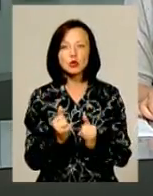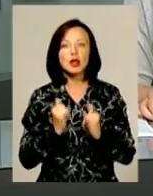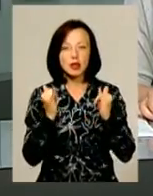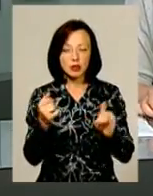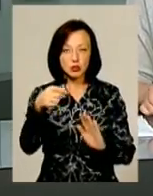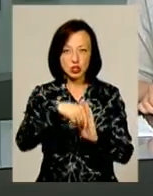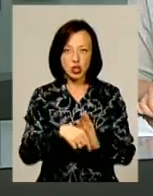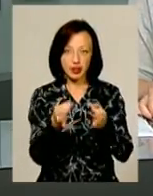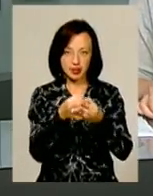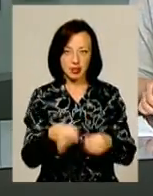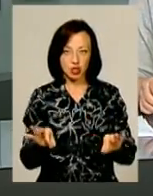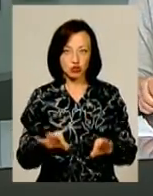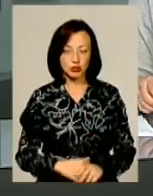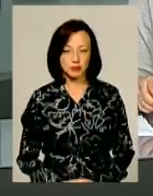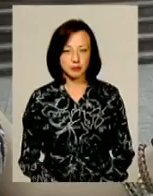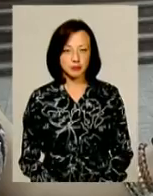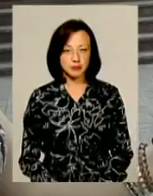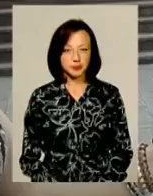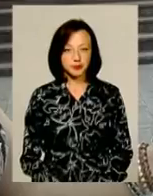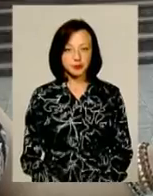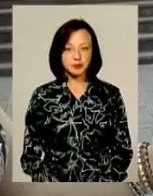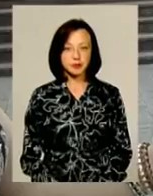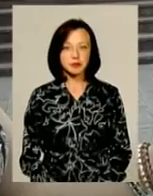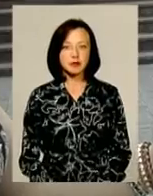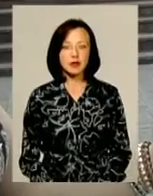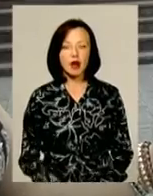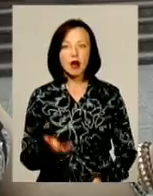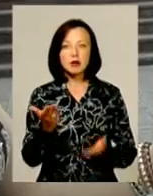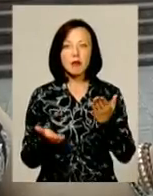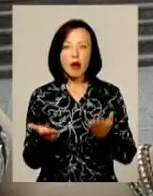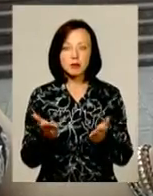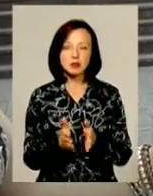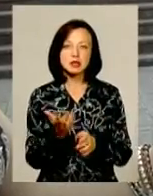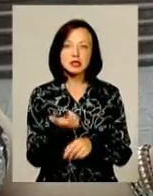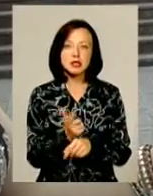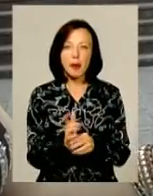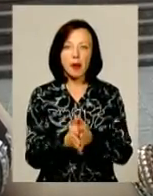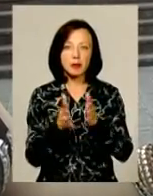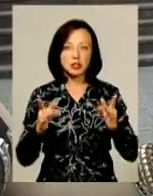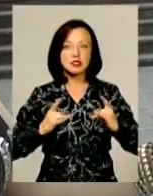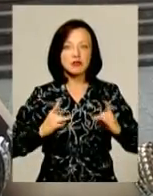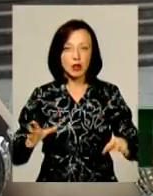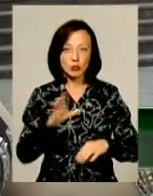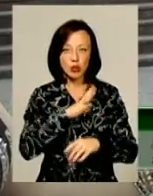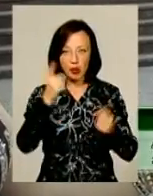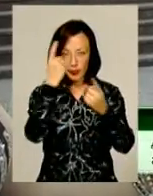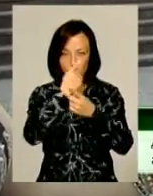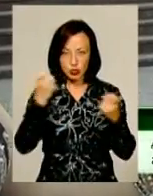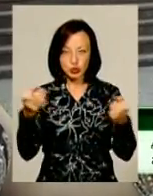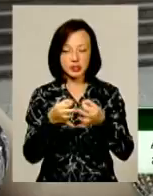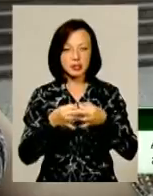них означає незалежність. Мабуть, саме більшим святом було, коли була проголошена